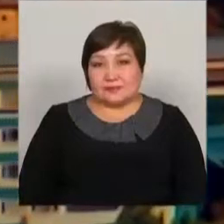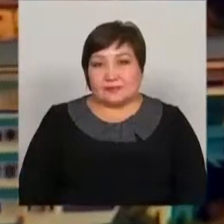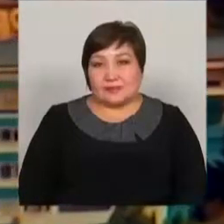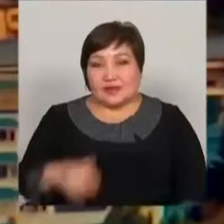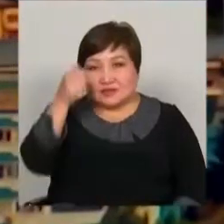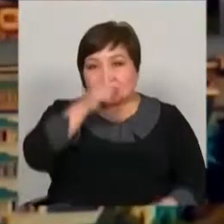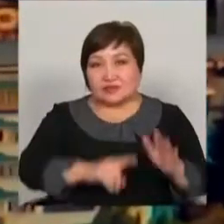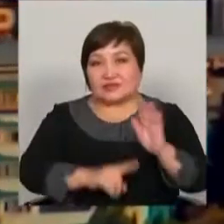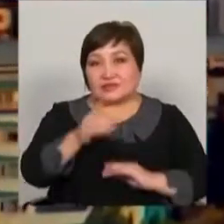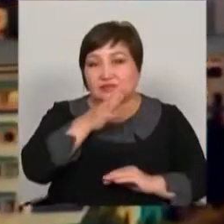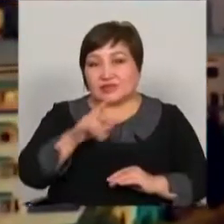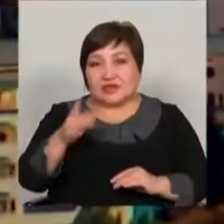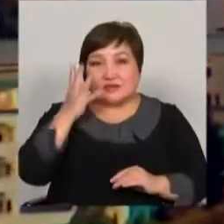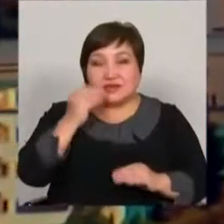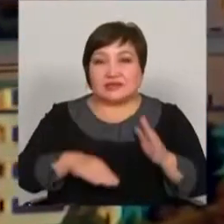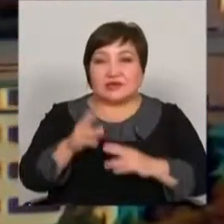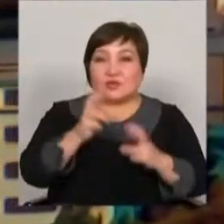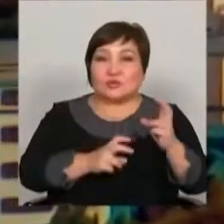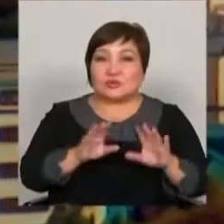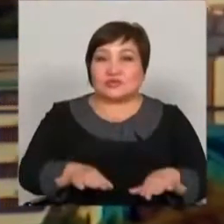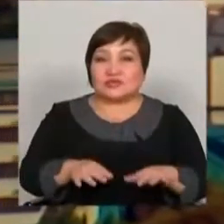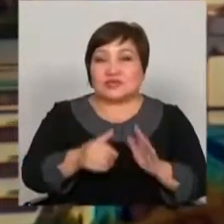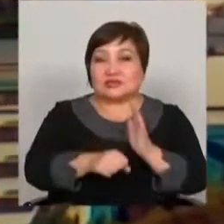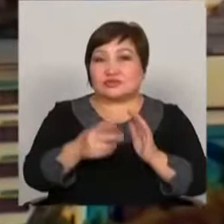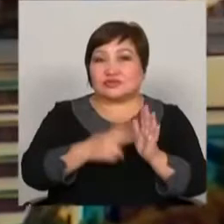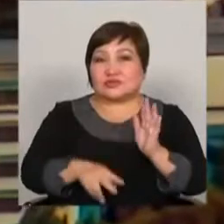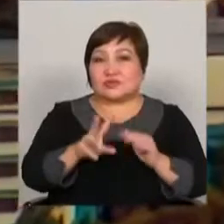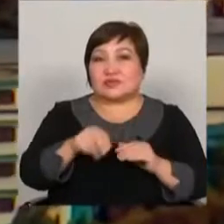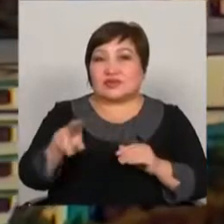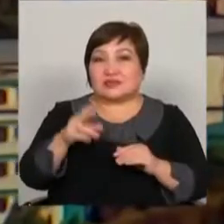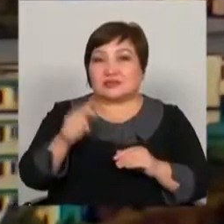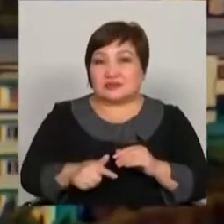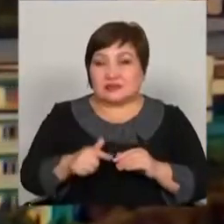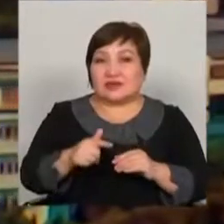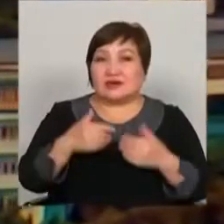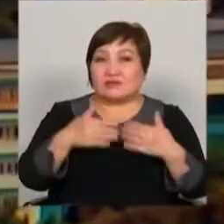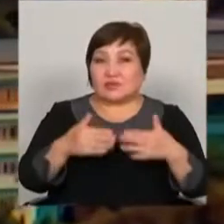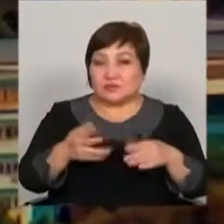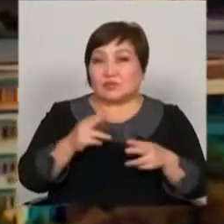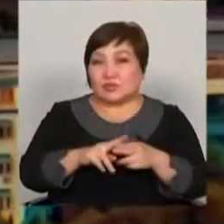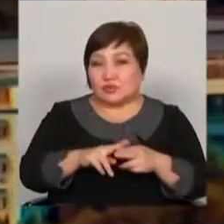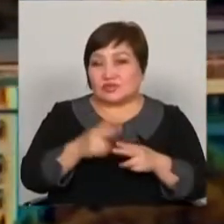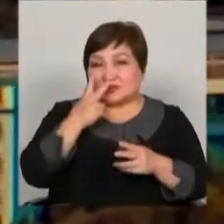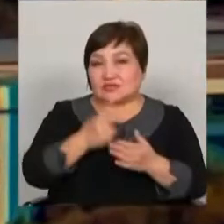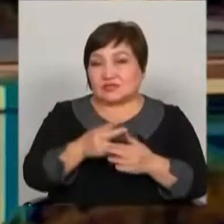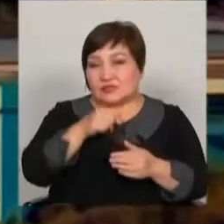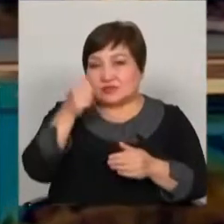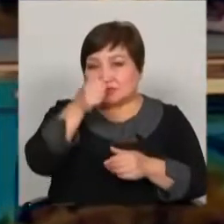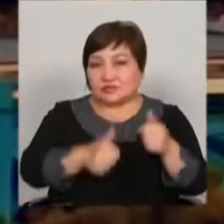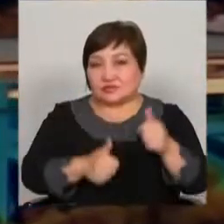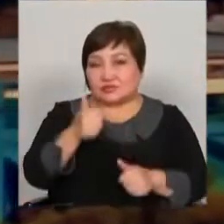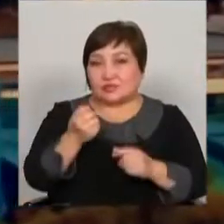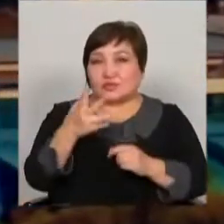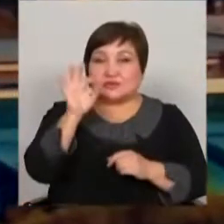Жыл басынан бері алматылық өндіріс ошақтары 670 миллиард теңгенің өнімін өндірген. Бұл көрсеткіш былтырғымен салыстырғанда 13%-ға